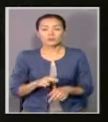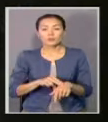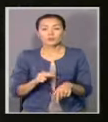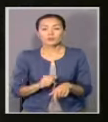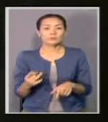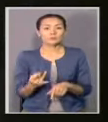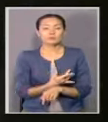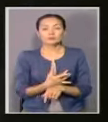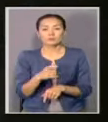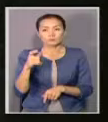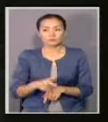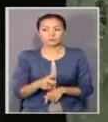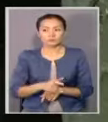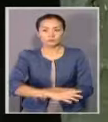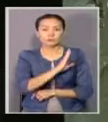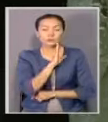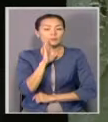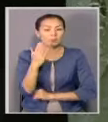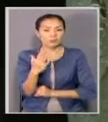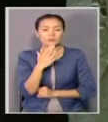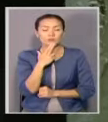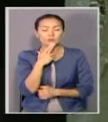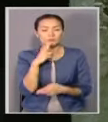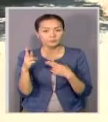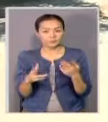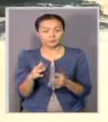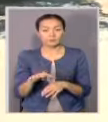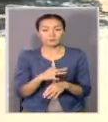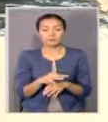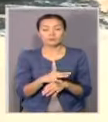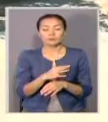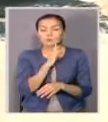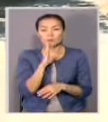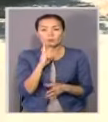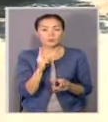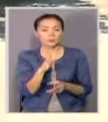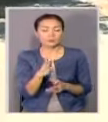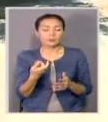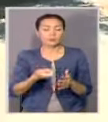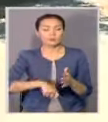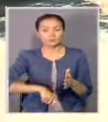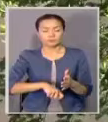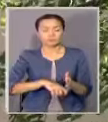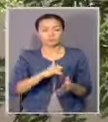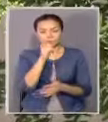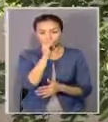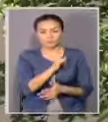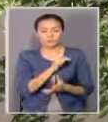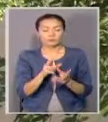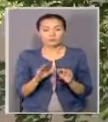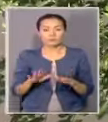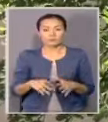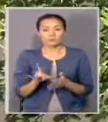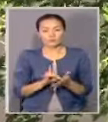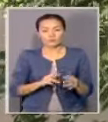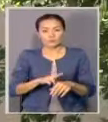Полицейлерге алғашқылардың бірі болып марқұмның анасы шағым түсіріпті. Келіншектің сөзінше қызы пәтердің есігін ашпапты. Кейін оқиға орнына